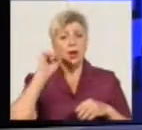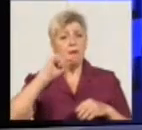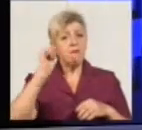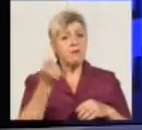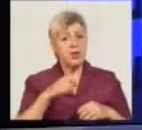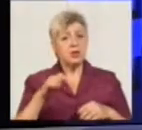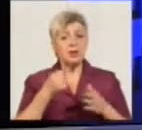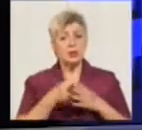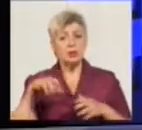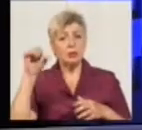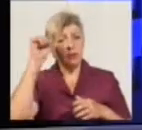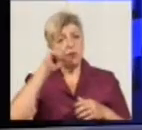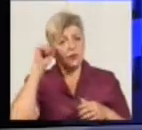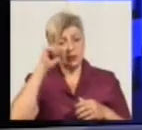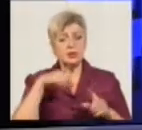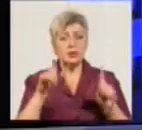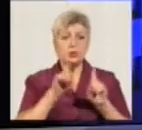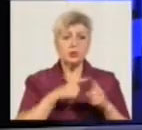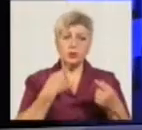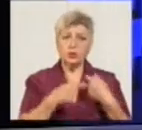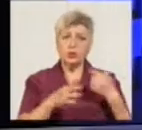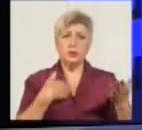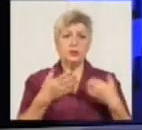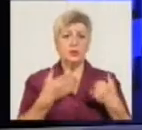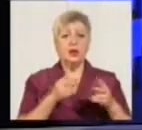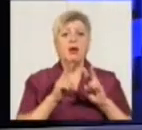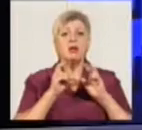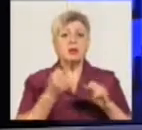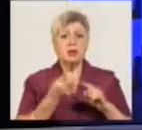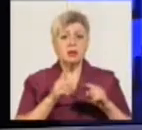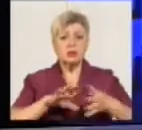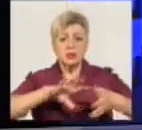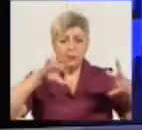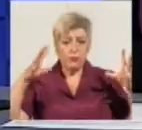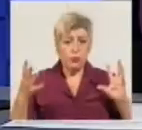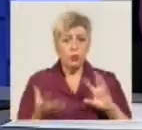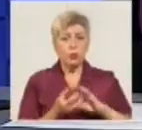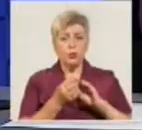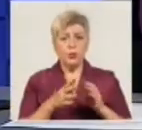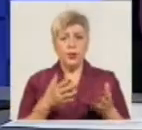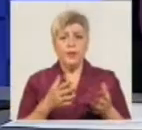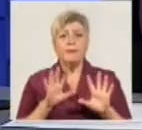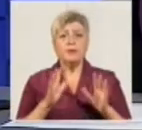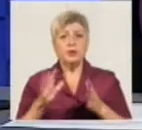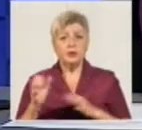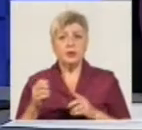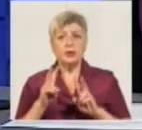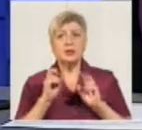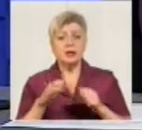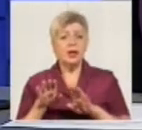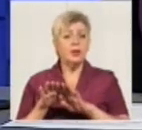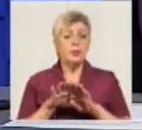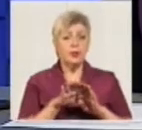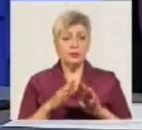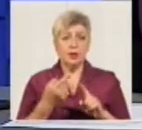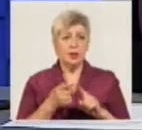інше ставлення йде. От як саме вкупі це все відбувається? Як можна порівняти ось ці процеси? Саме